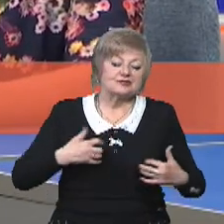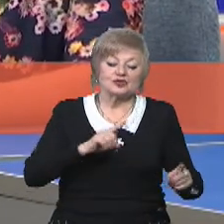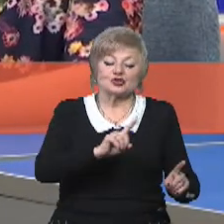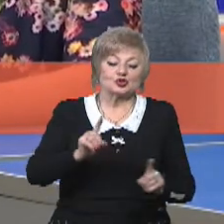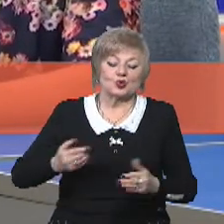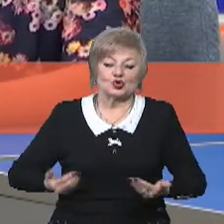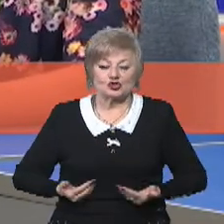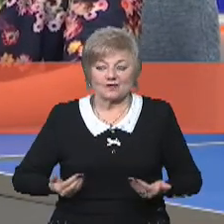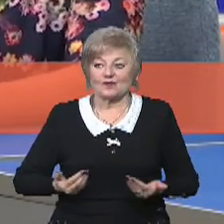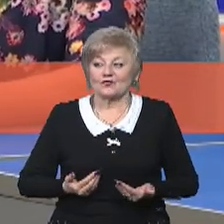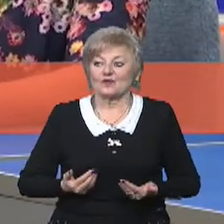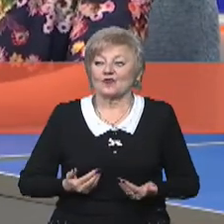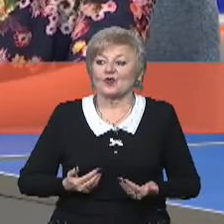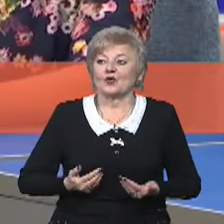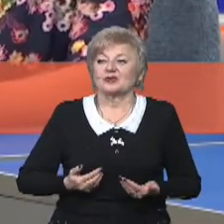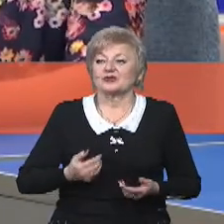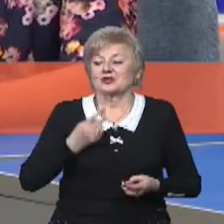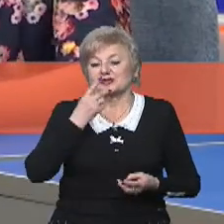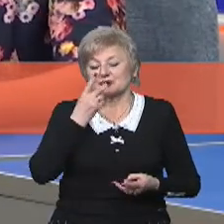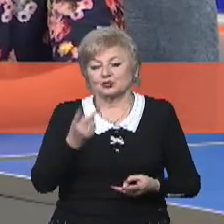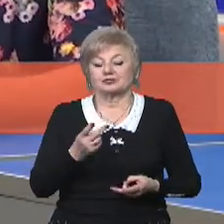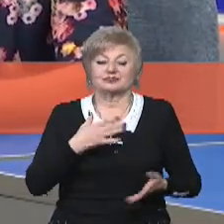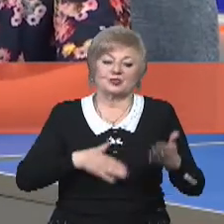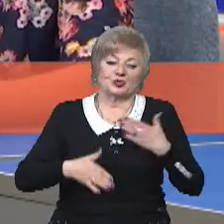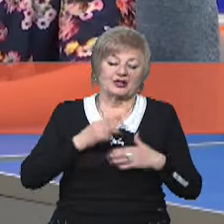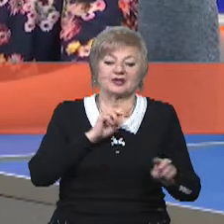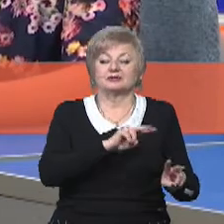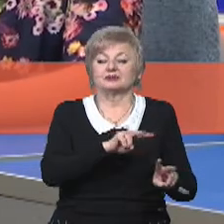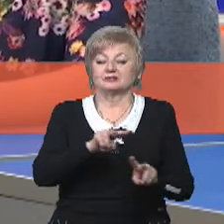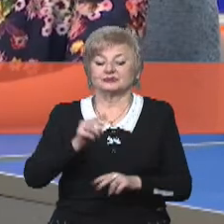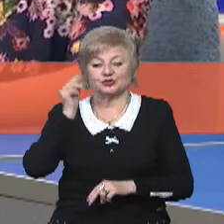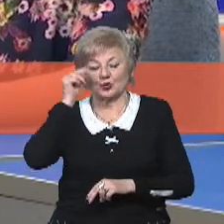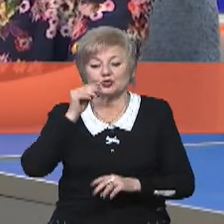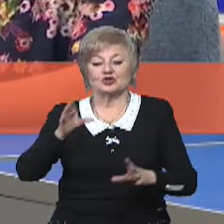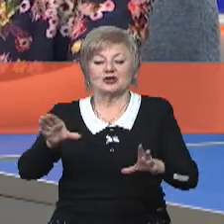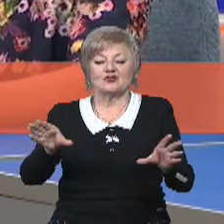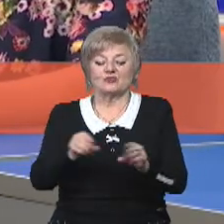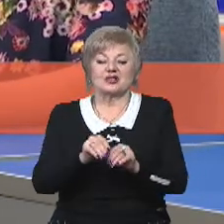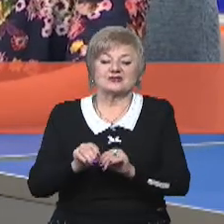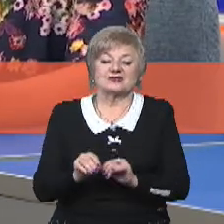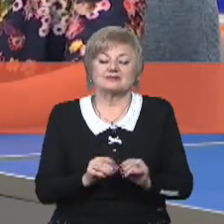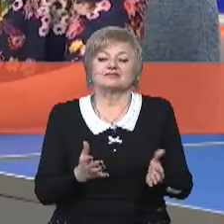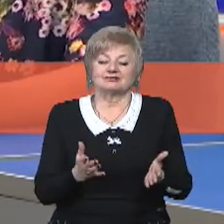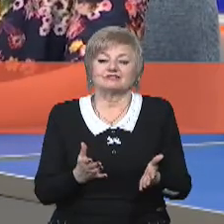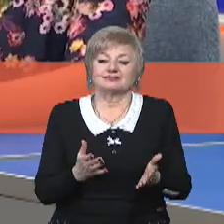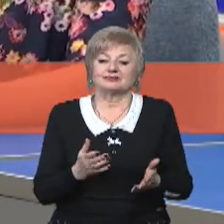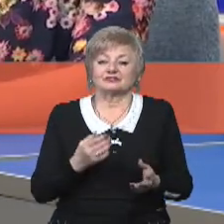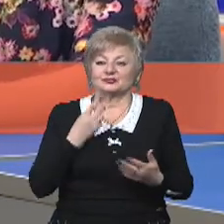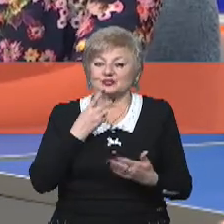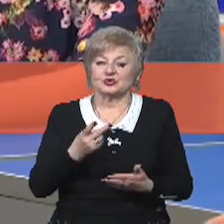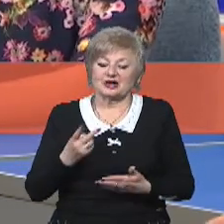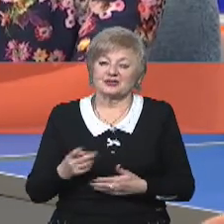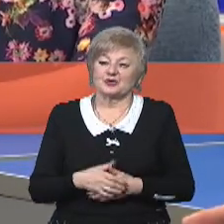живуть, теж в такій суцільній гармонії. Ми намагаємось теж навчитись з ними спідіяти і вчимо це тих, хто до нас